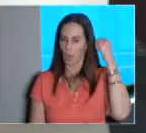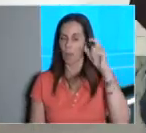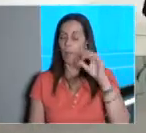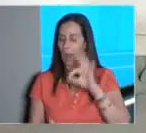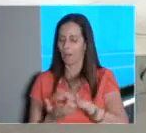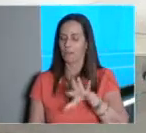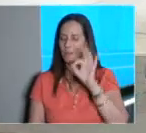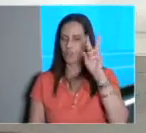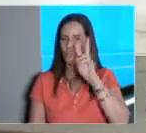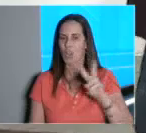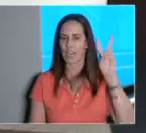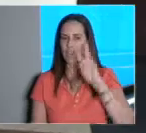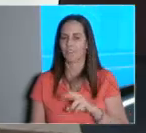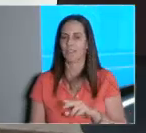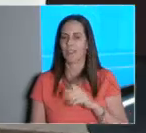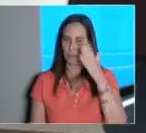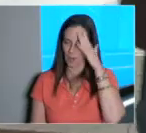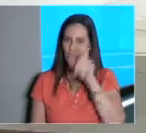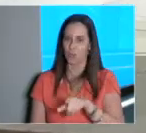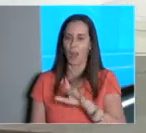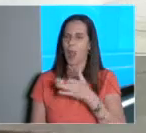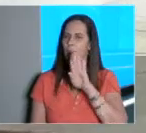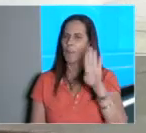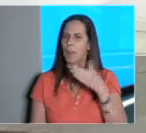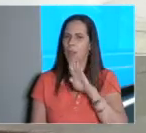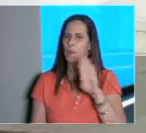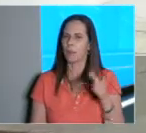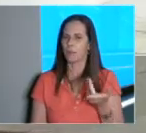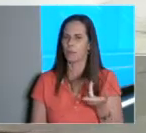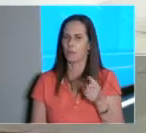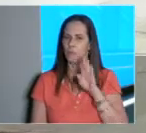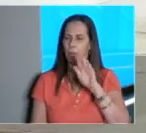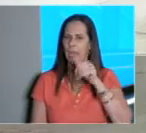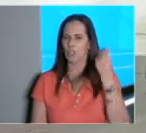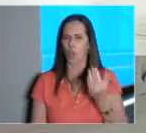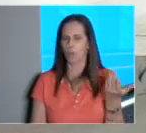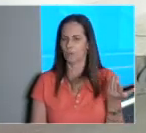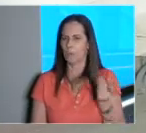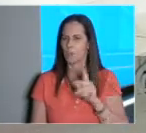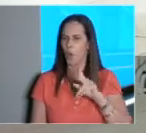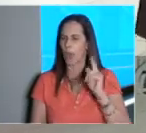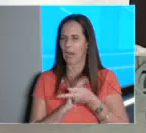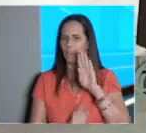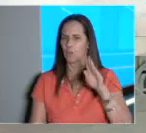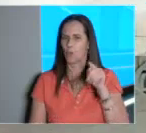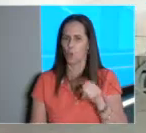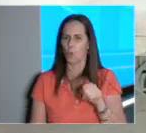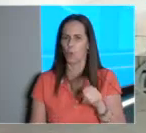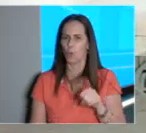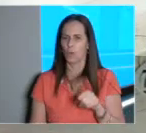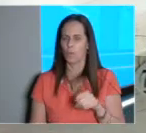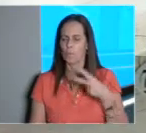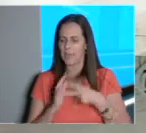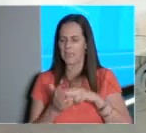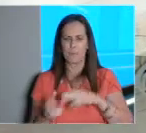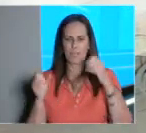אבל ברגע האמת אתה שם שקד בקלפי. אני מכיר טיפוסים כמוך. למה, תגיד לנו למה נתניהו חד משמעית? למה? כי הוא הכי טוב. מי יכול להחליף אותו? הוא